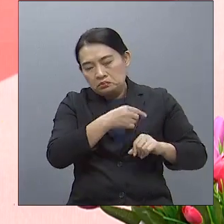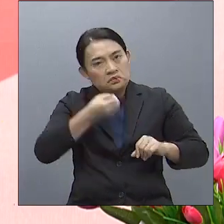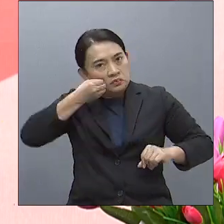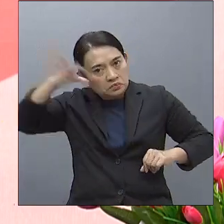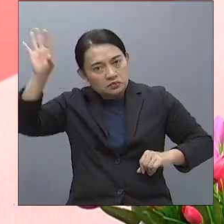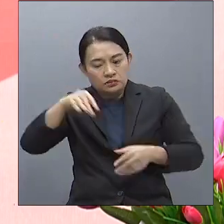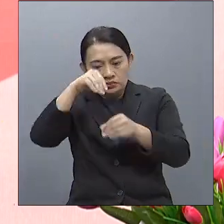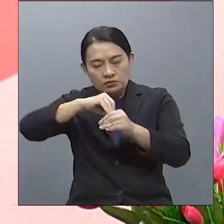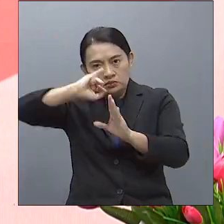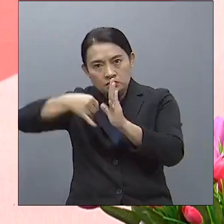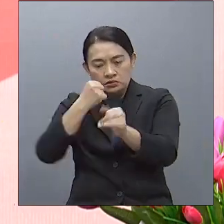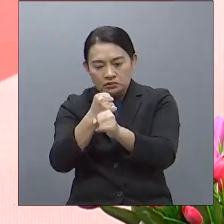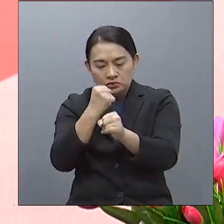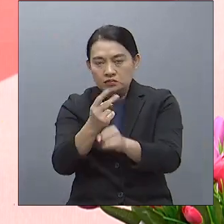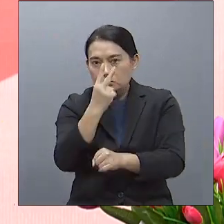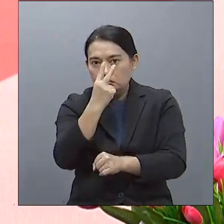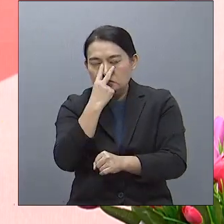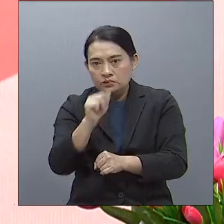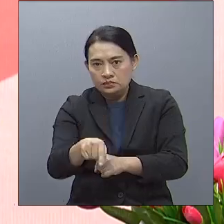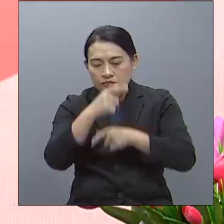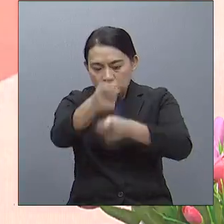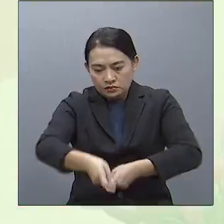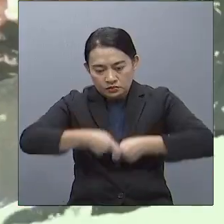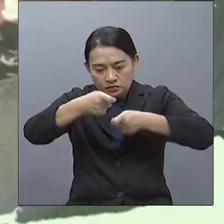ร่แบบเกษตรอินทรีย์ติดตามได้ในช่วงพอดีพอเพียงครับ